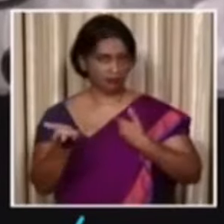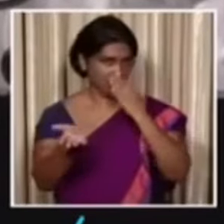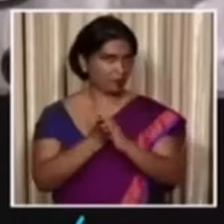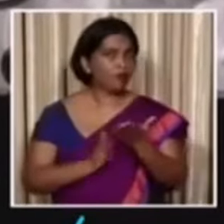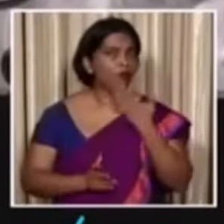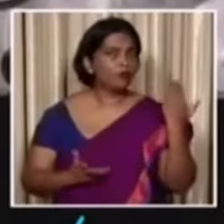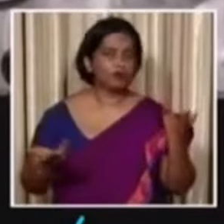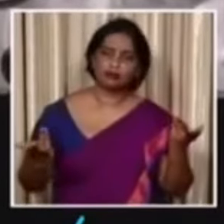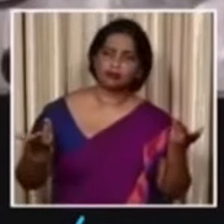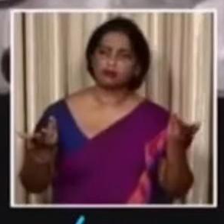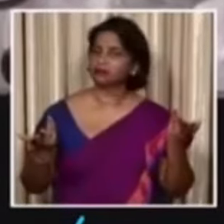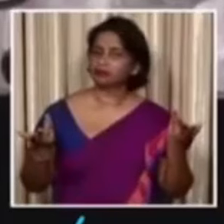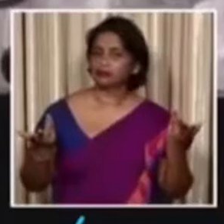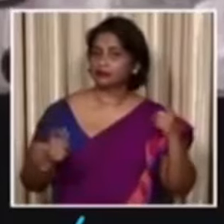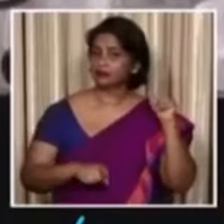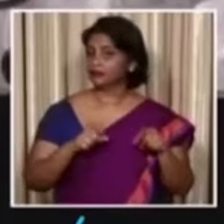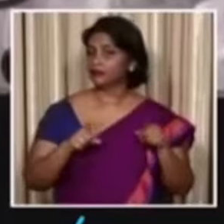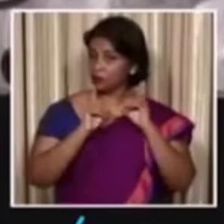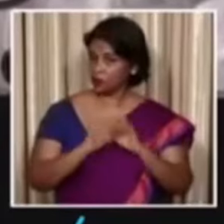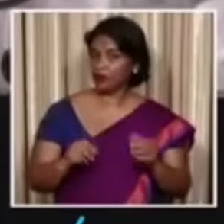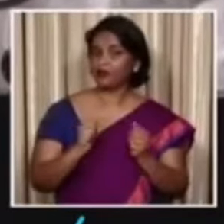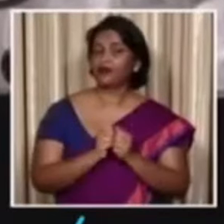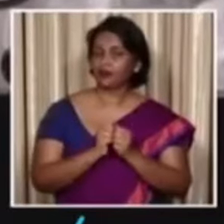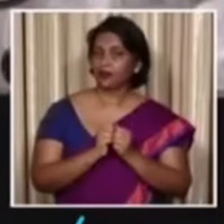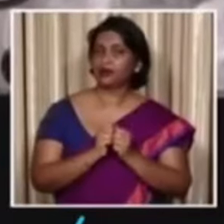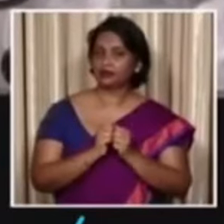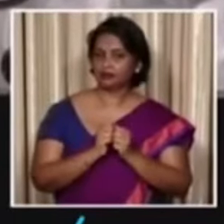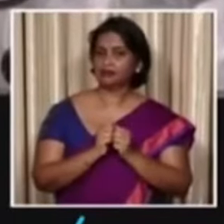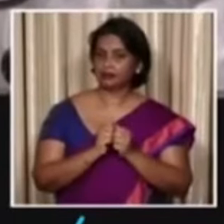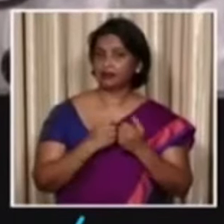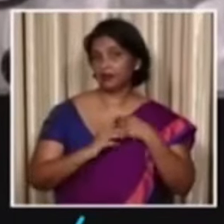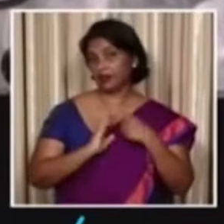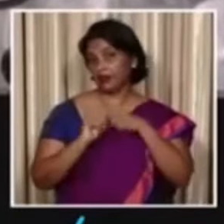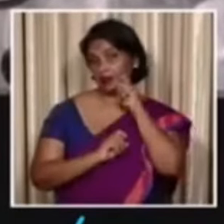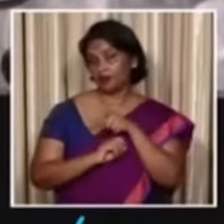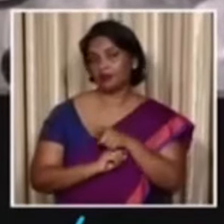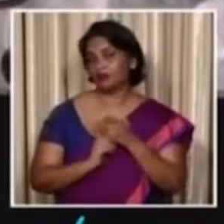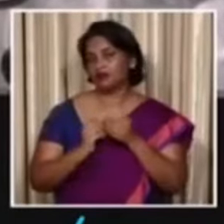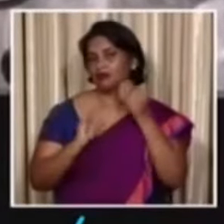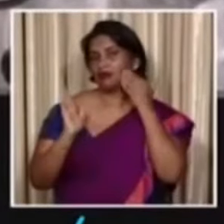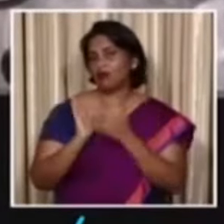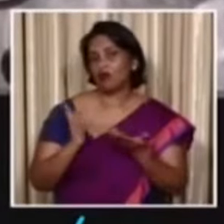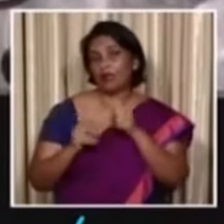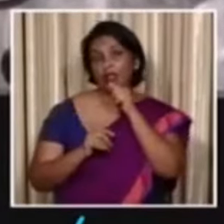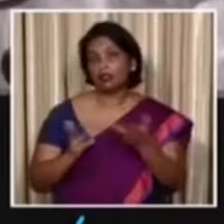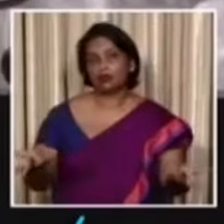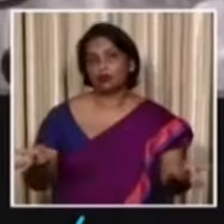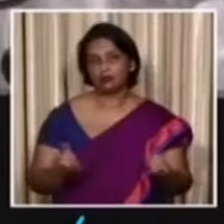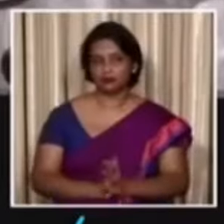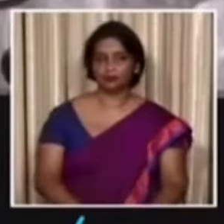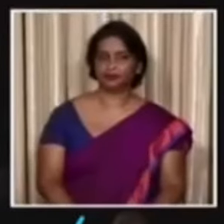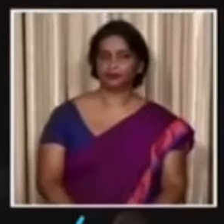දෙන්න පුළුවන්ද? මේ අය මේ ආකාරයෙන් කටයුතු කළත් අපේ රටේ ජනතාව මොකක්ද මේ ගැන තත්ත්වය කියලා මම දැනගන්න